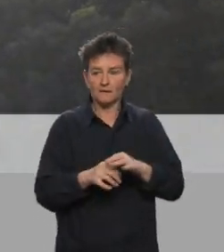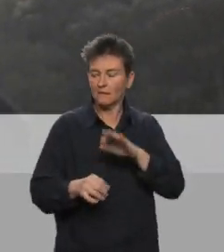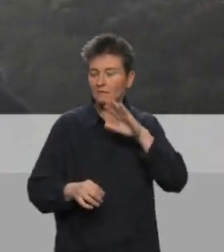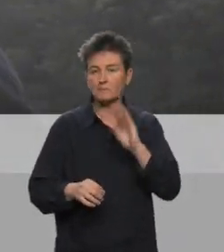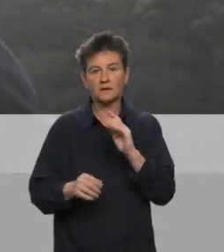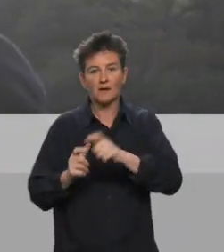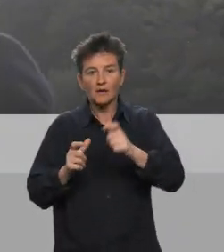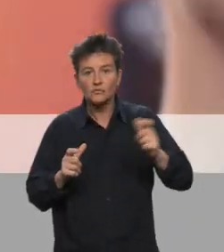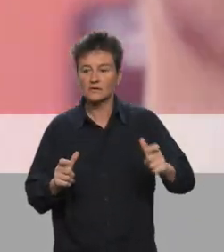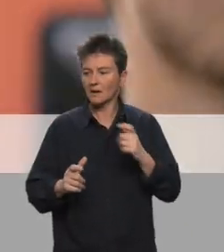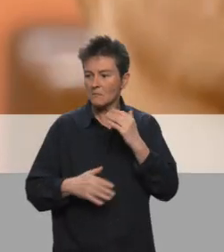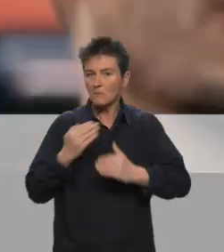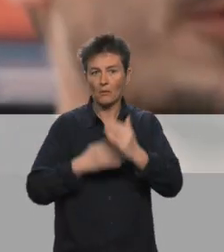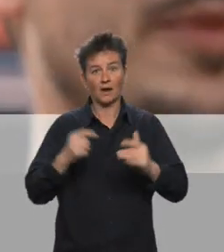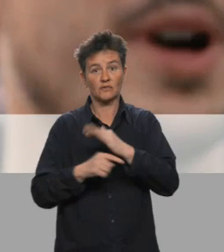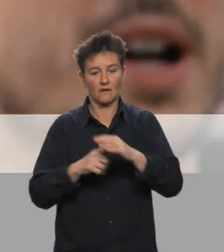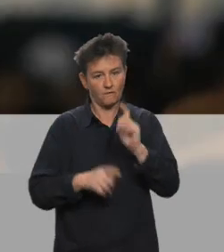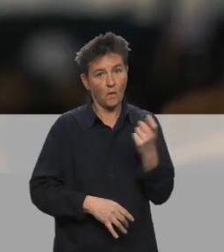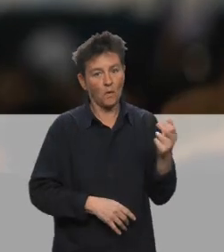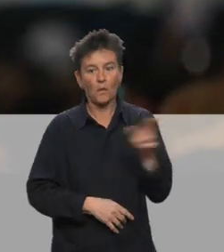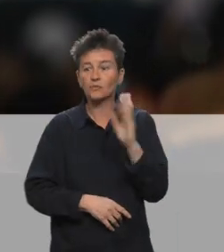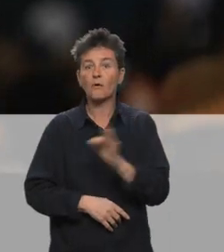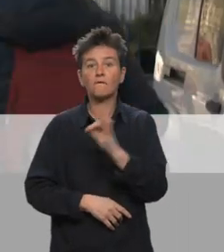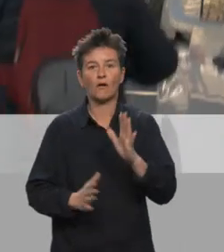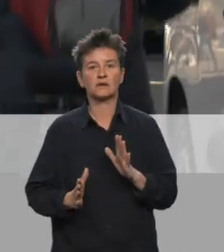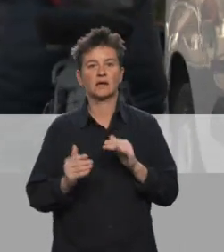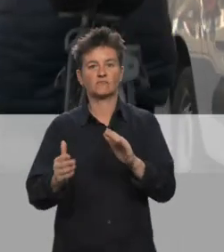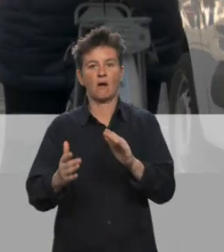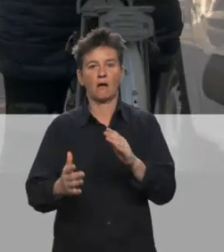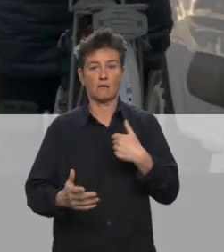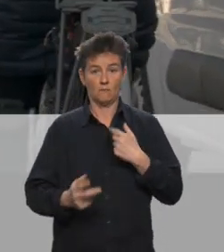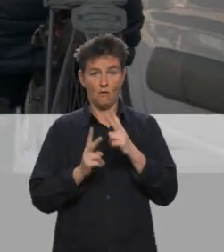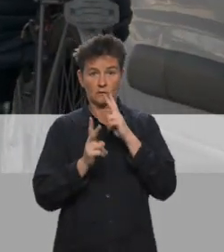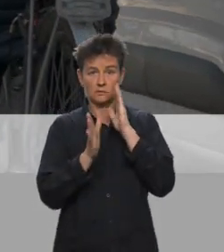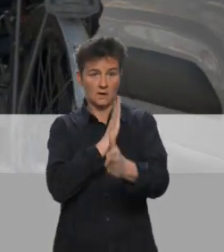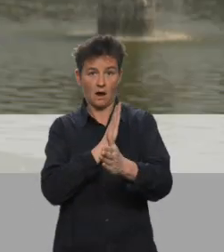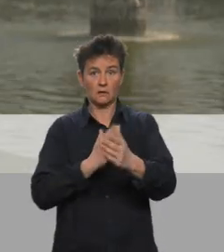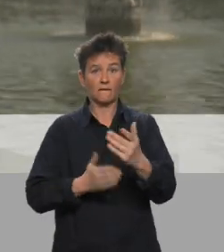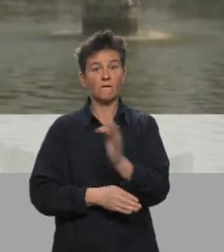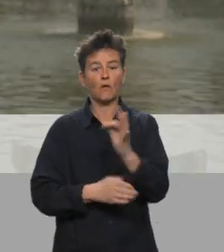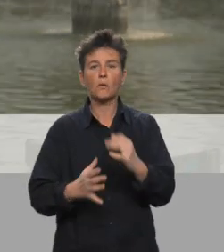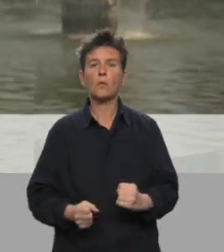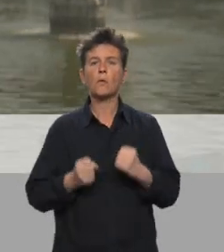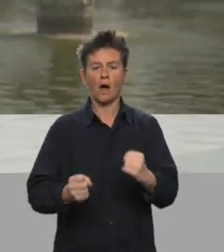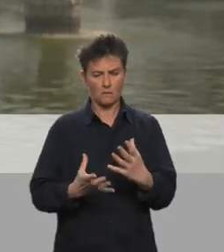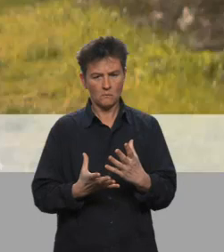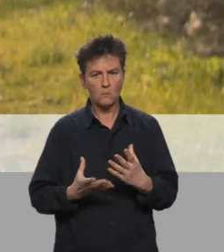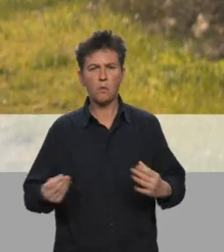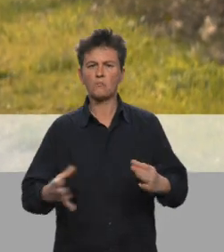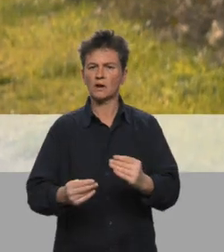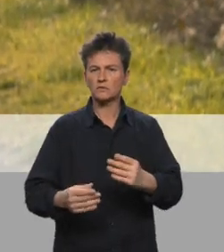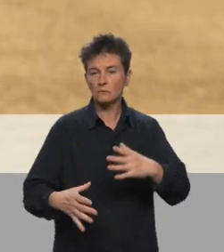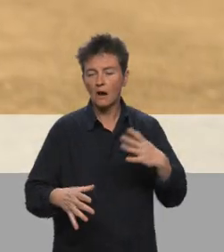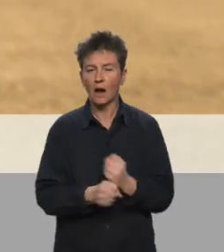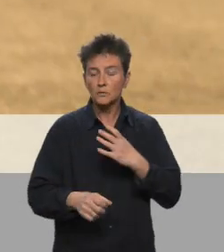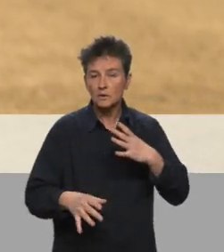de progrès social, doit redevenir la France de l'espoir. Et c'est à la France du courage que je m'adresse, à ce peuple qui a permis les